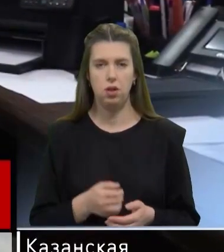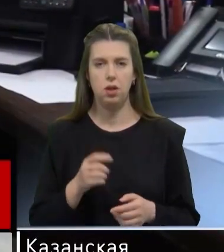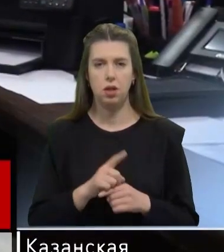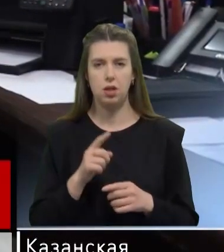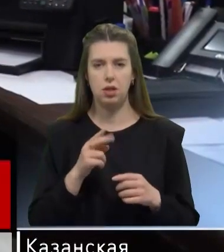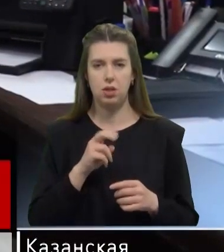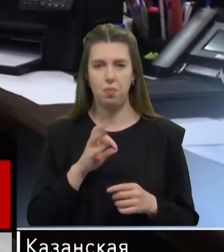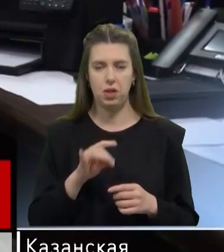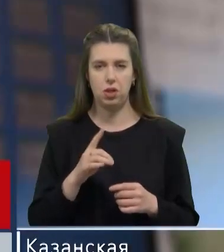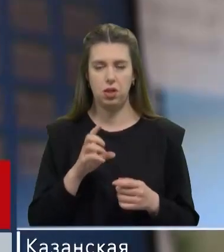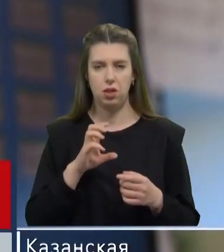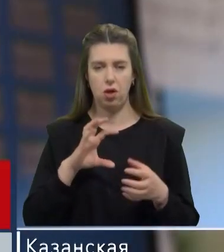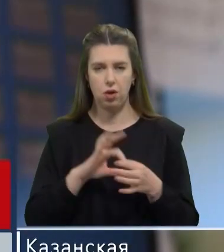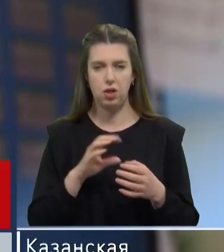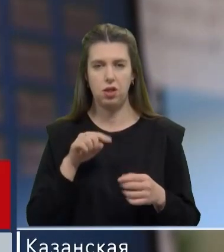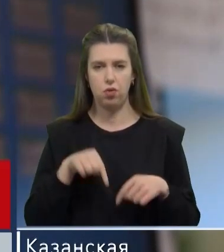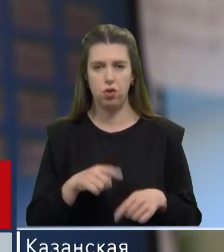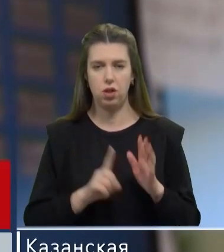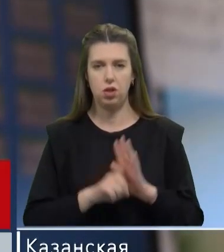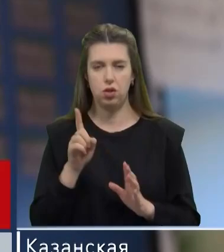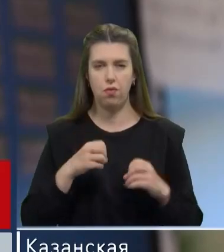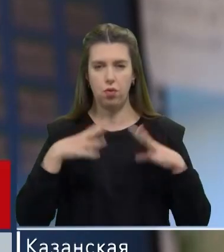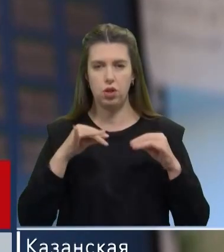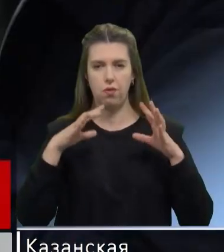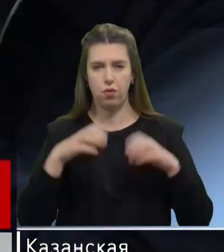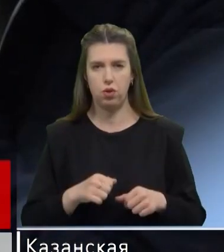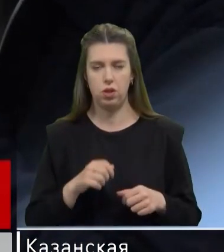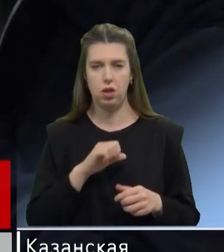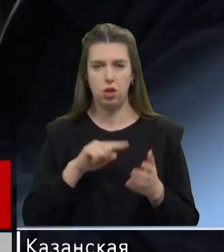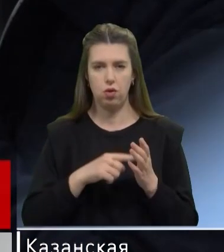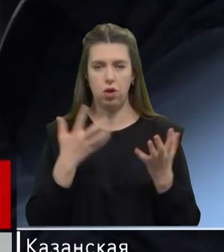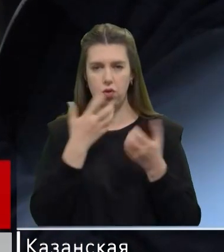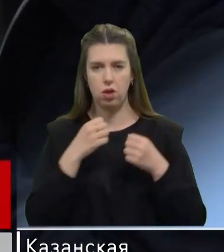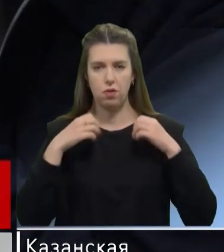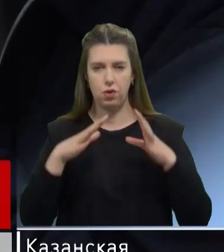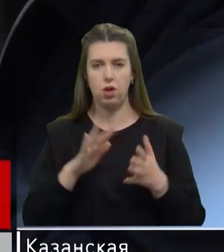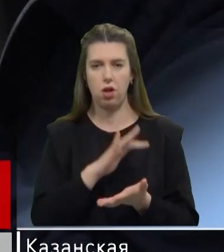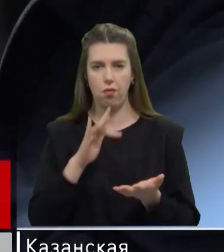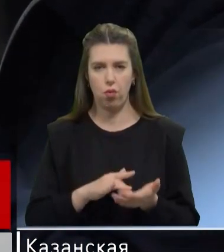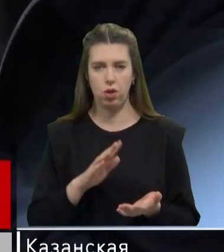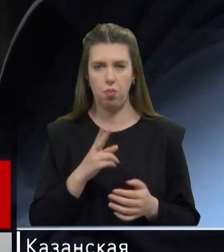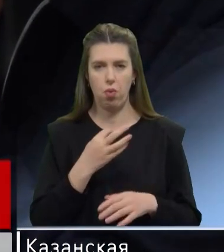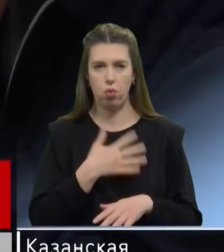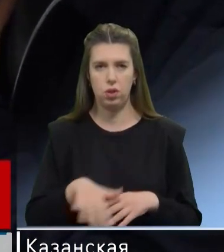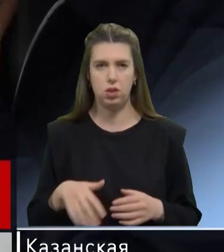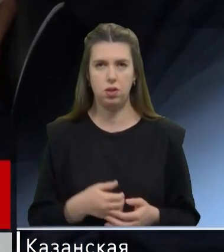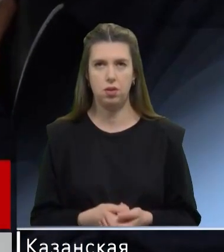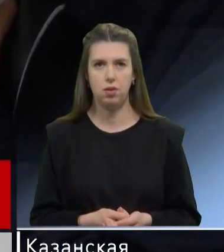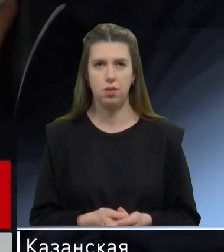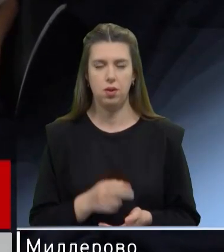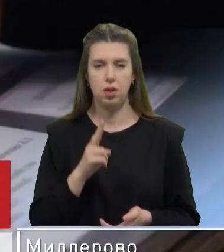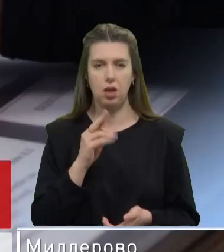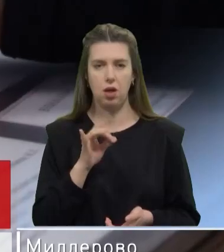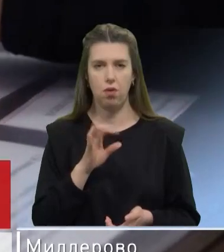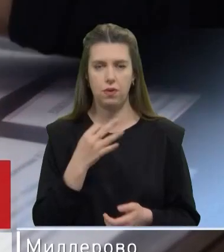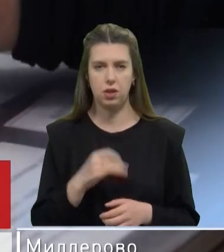Коцалап – диспетчер сетевой организации. Именно отсюда осуществляют включение и выключение ночного освещения в Ростове-на-Дону. Октябрьский район,